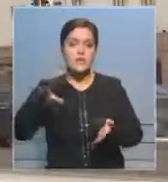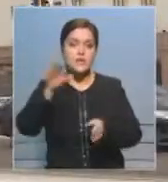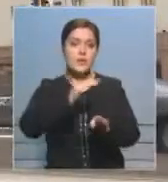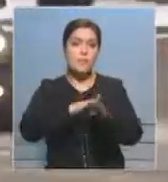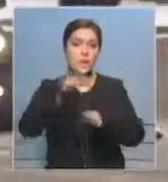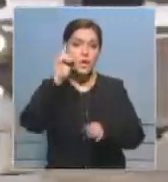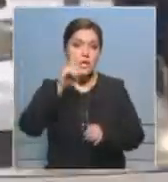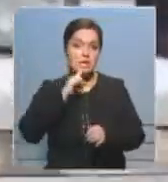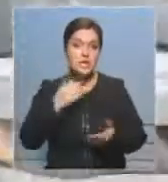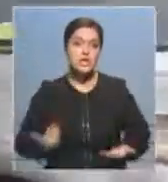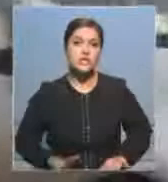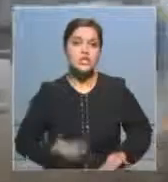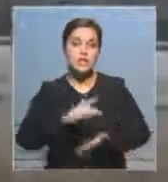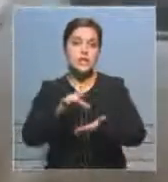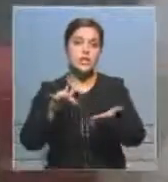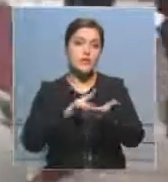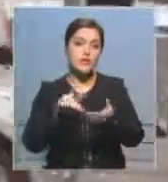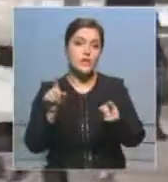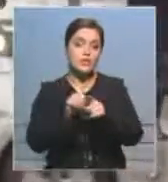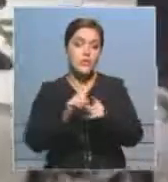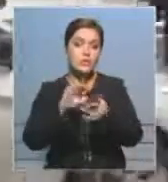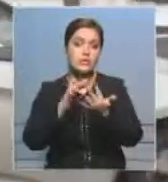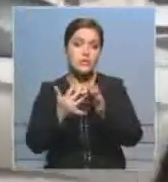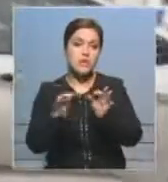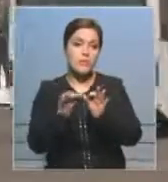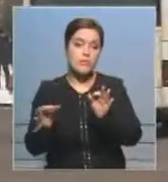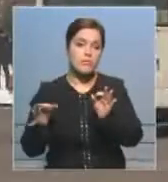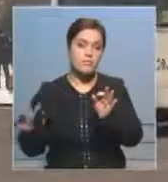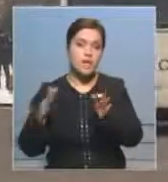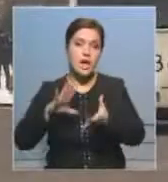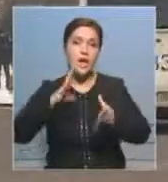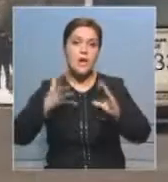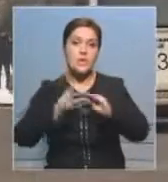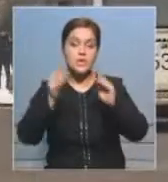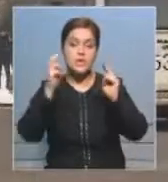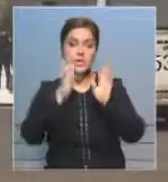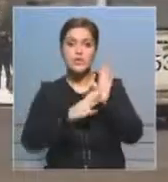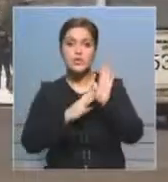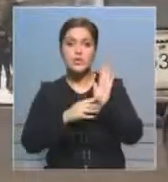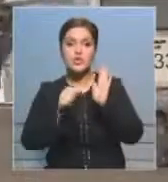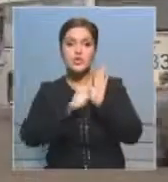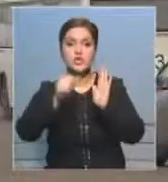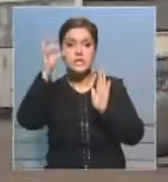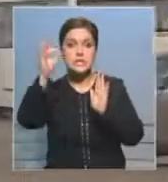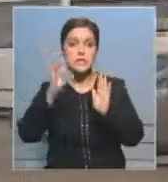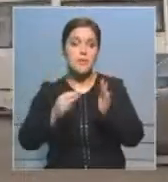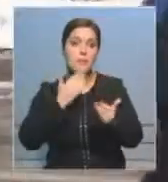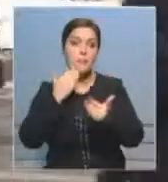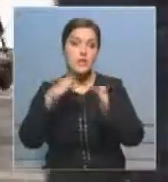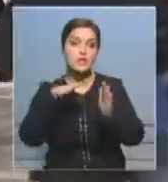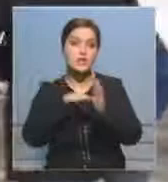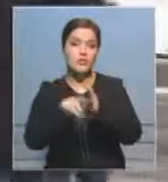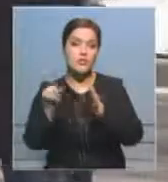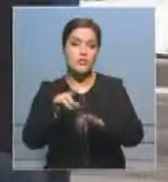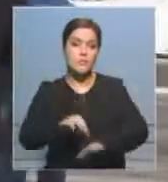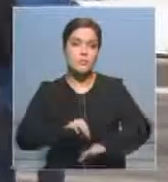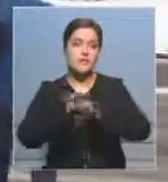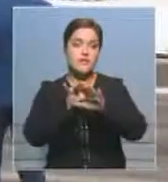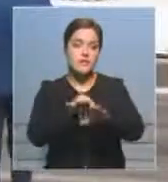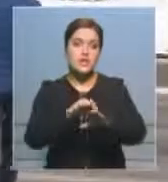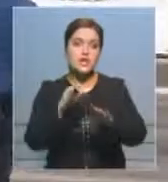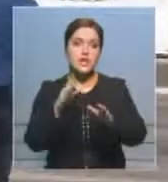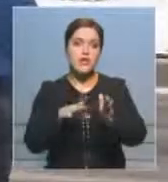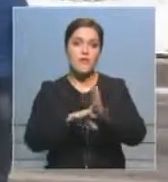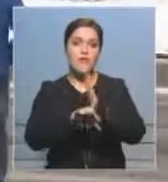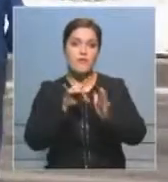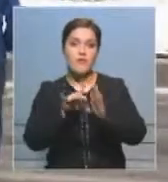со всех регионов страны как жители городов тогда представитель сельской местности результатам исследования 96 процентов опрошенных считает